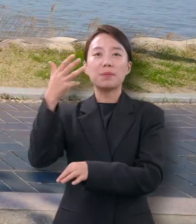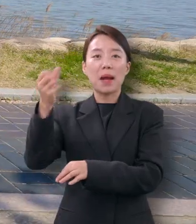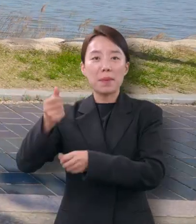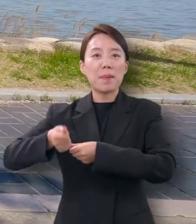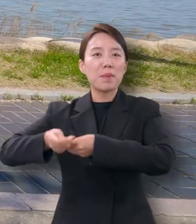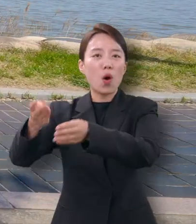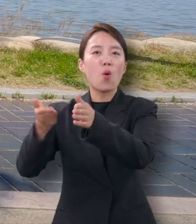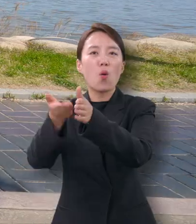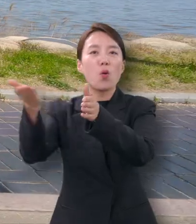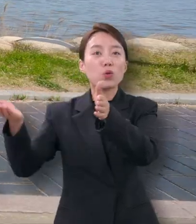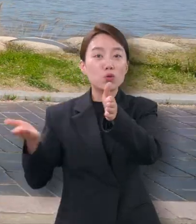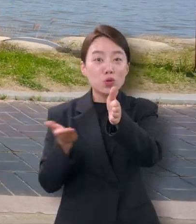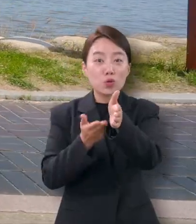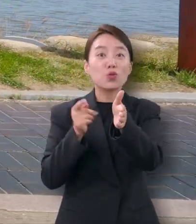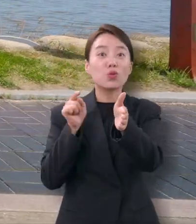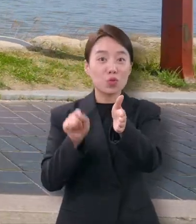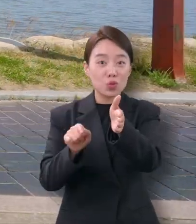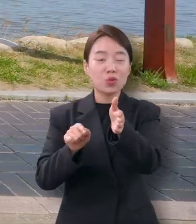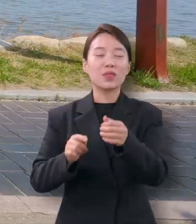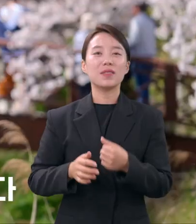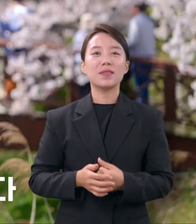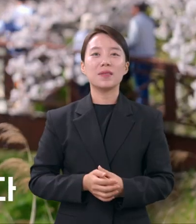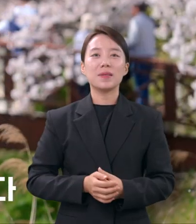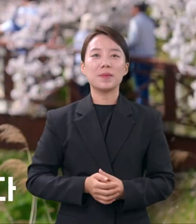평의 자연호수인데요.